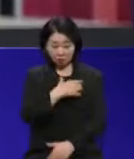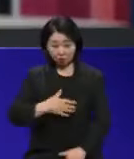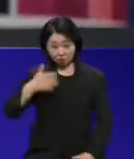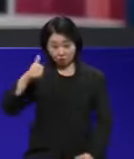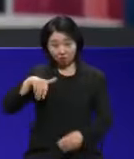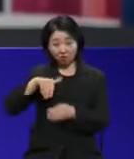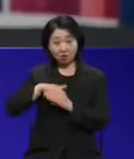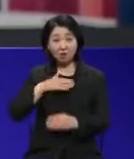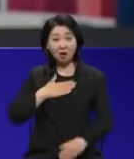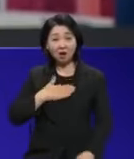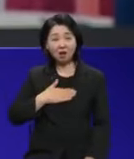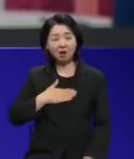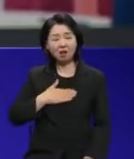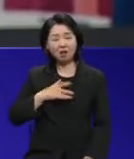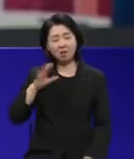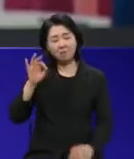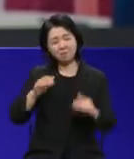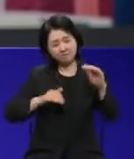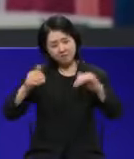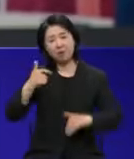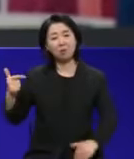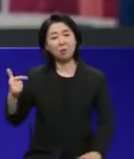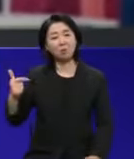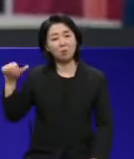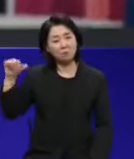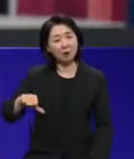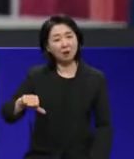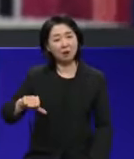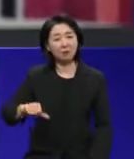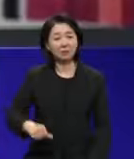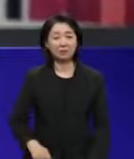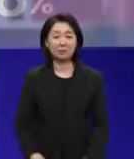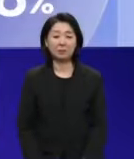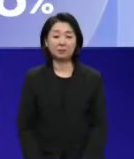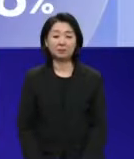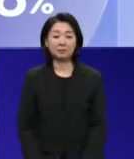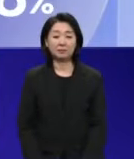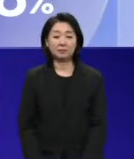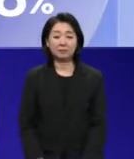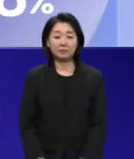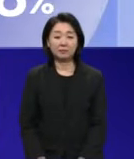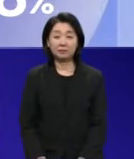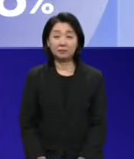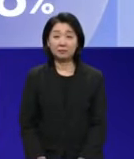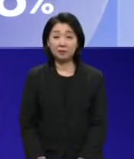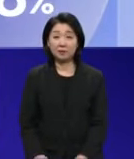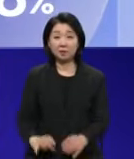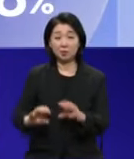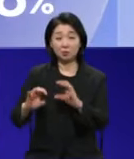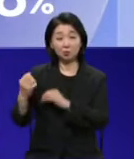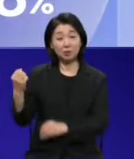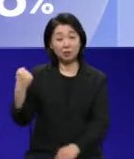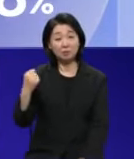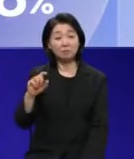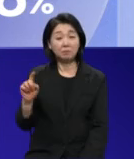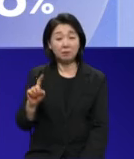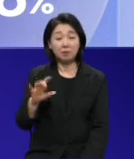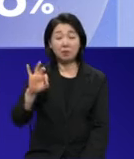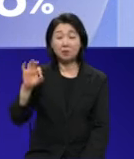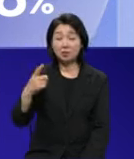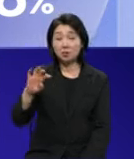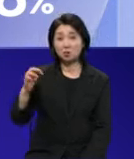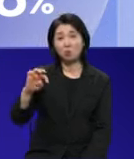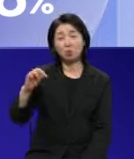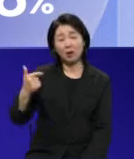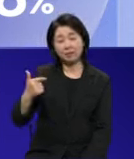그때도 큰 차이로 졌어요 그때 이제 어 국민이 상당히 이제 뭔가 인요한 혁신도 만들고